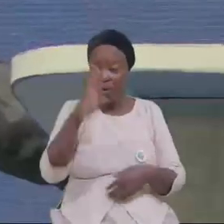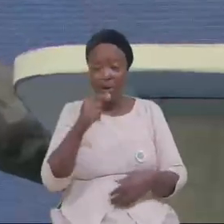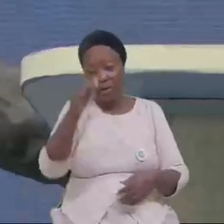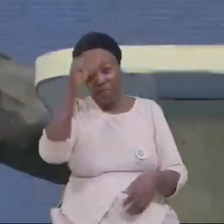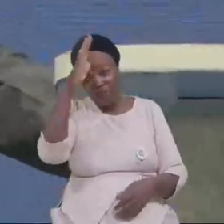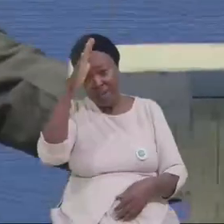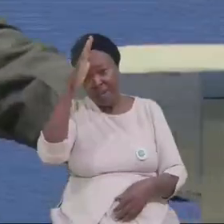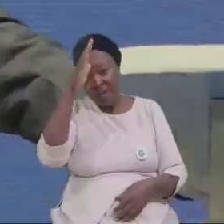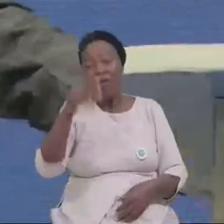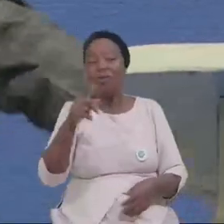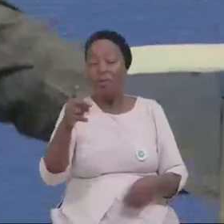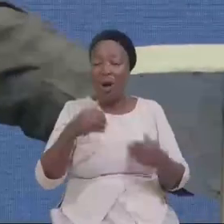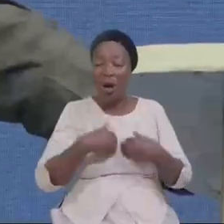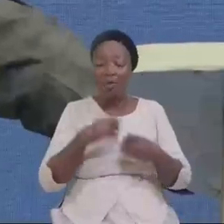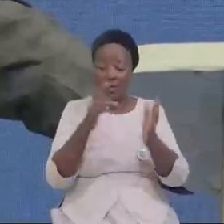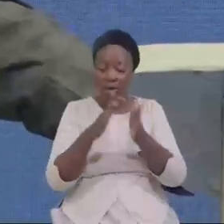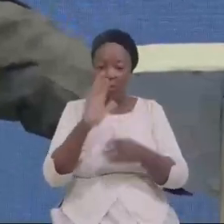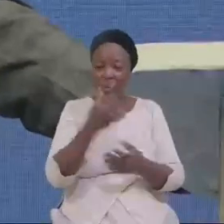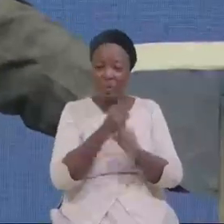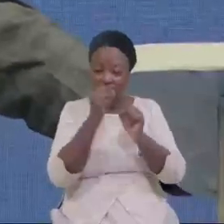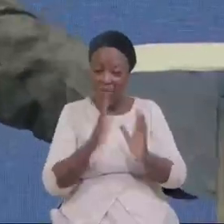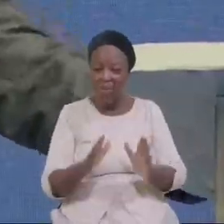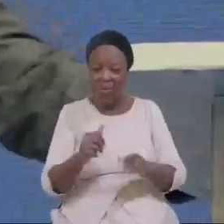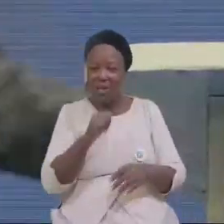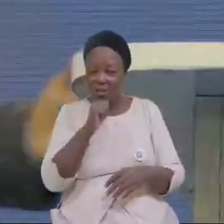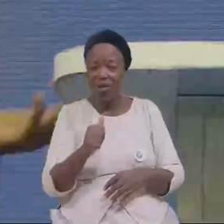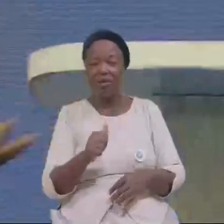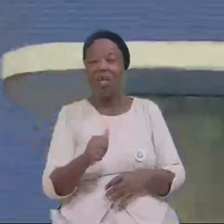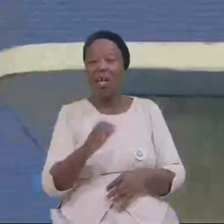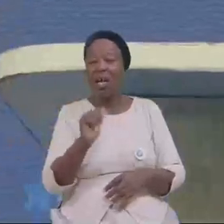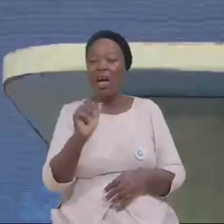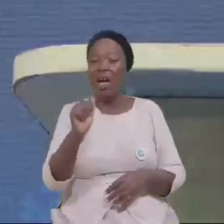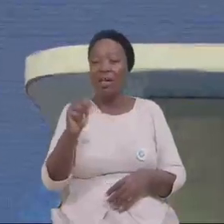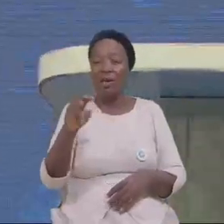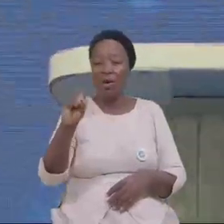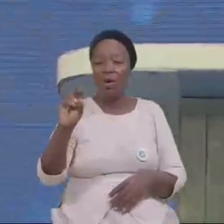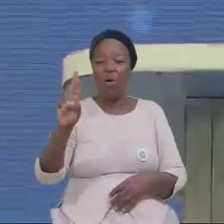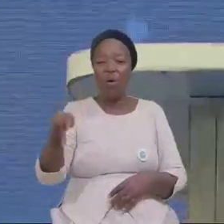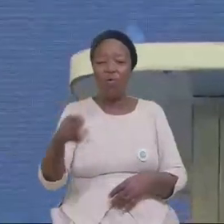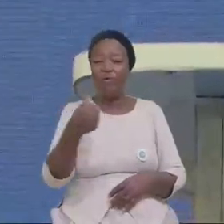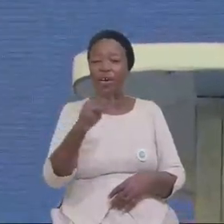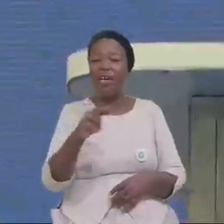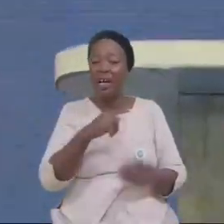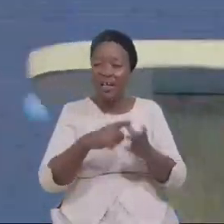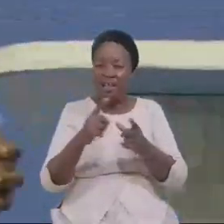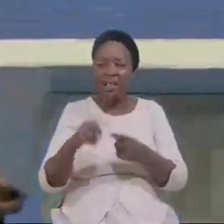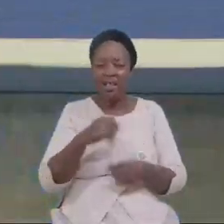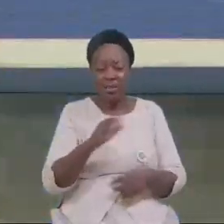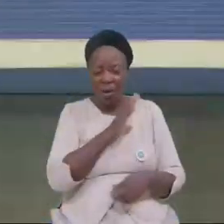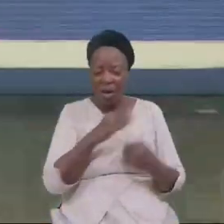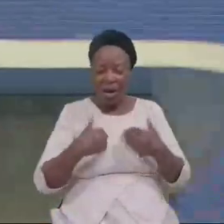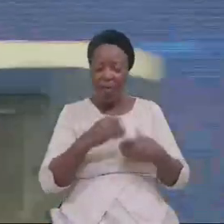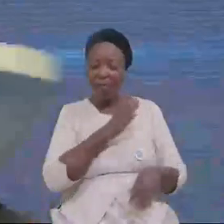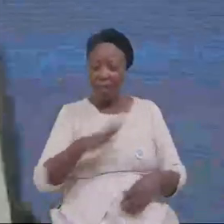Tu as Jésus-Christ le Sauveur. Tu n'es pas un orphelin. Tu as Christ ton pourvoyeur. Tu n'es pas un